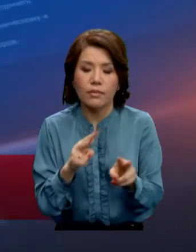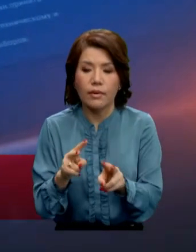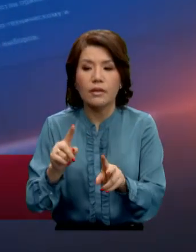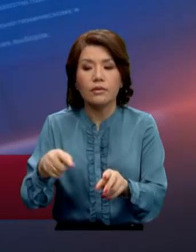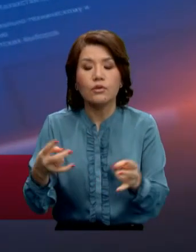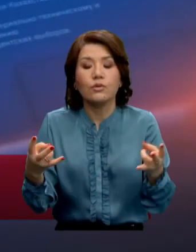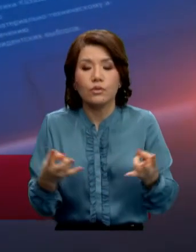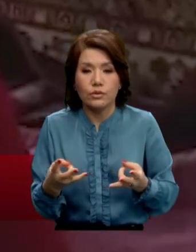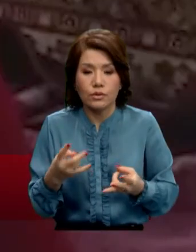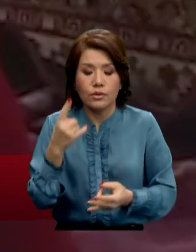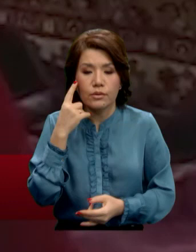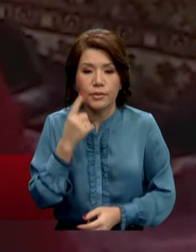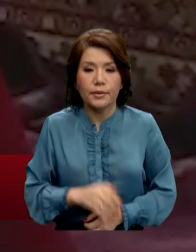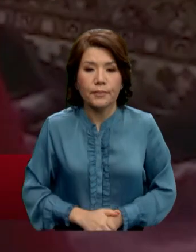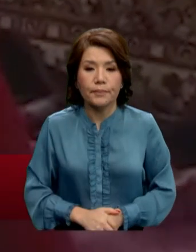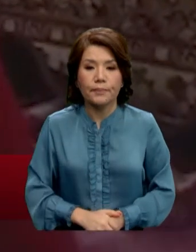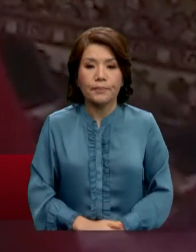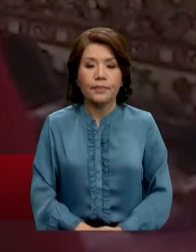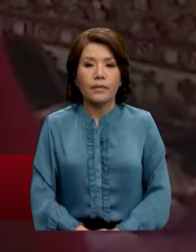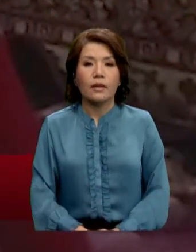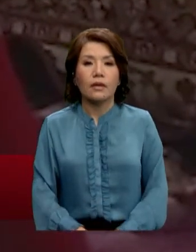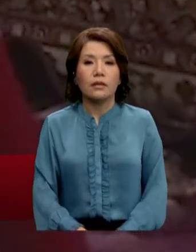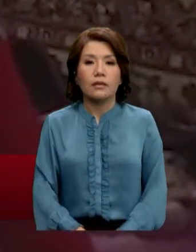деп есептейді.